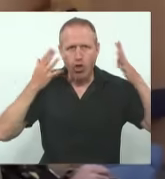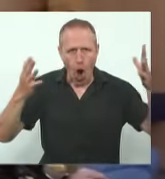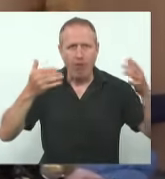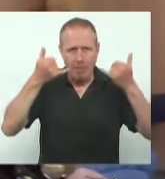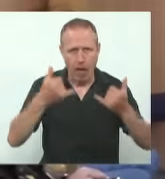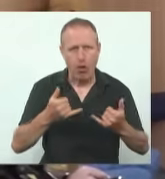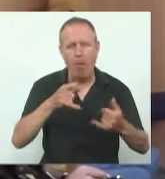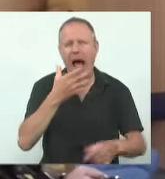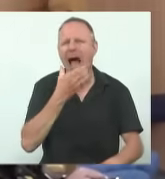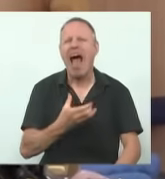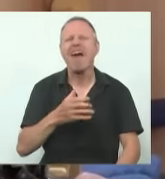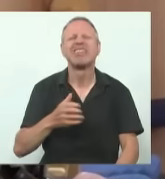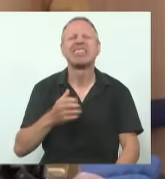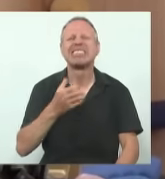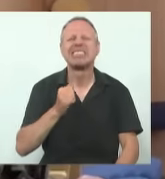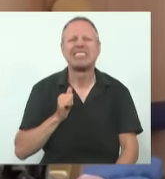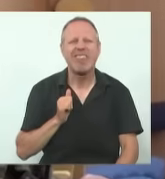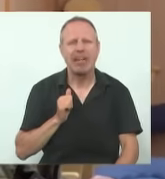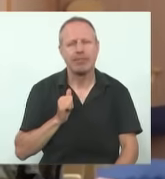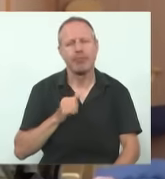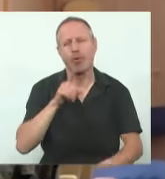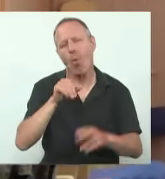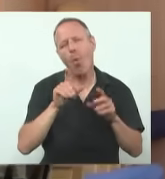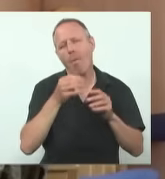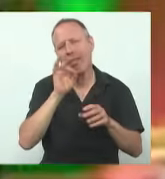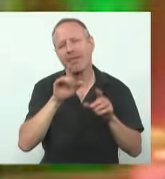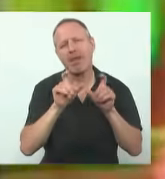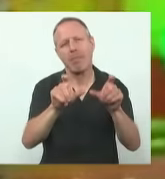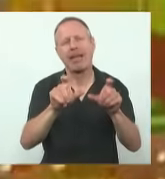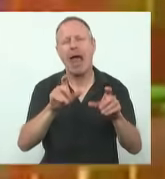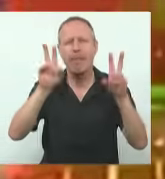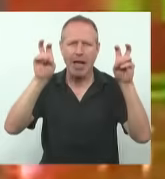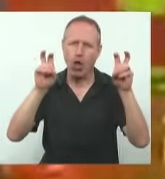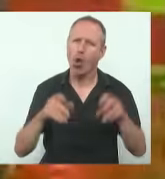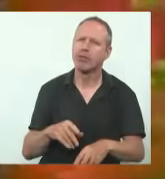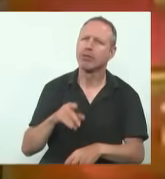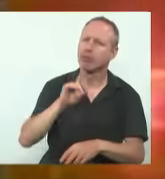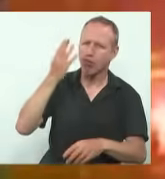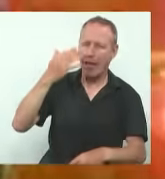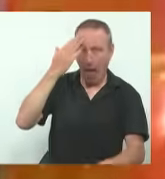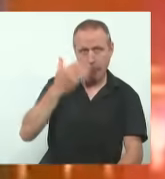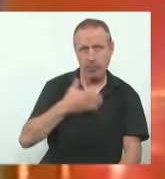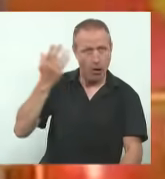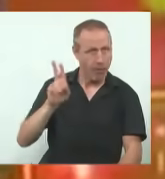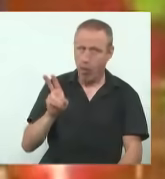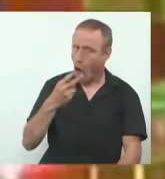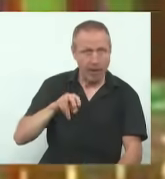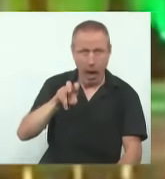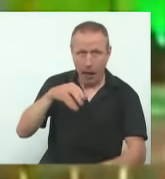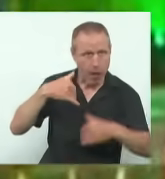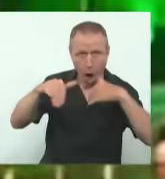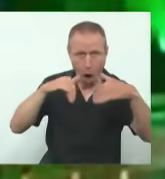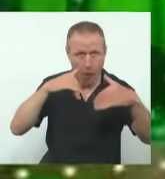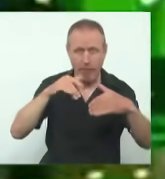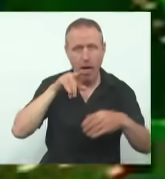צבאי. הוא מעדיף להימנע מההגדרות. בתור מי שהיה בטופ של תהילה, ואתה יודעת, לא הייתי יכול ללכת ברחוב, אתה